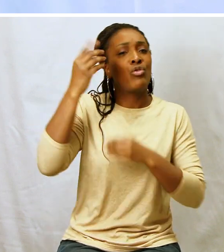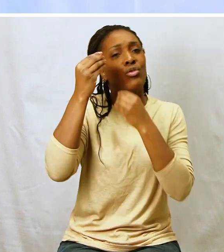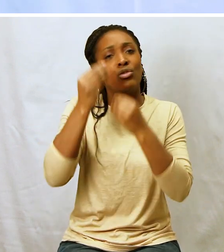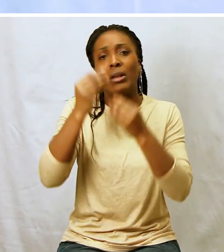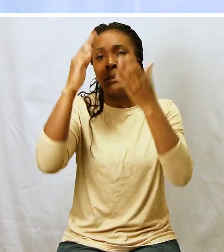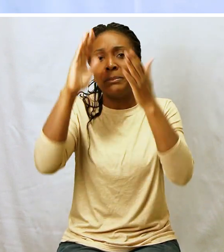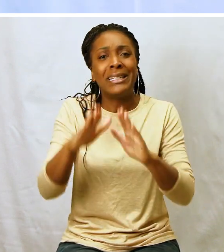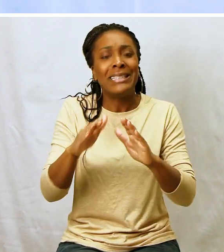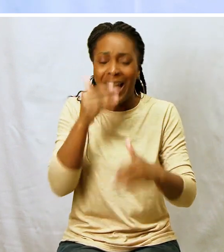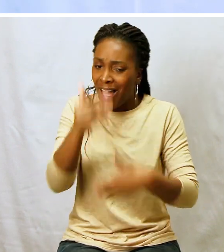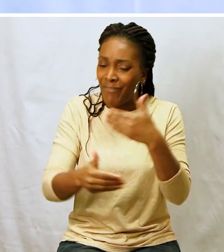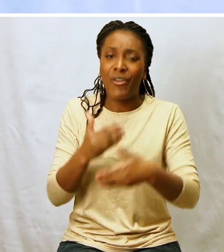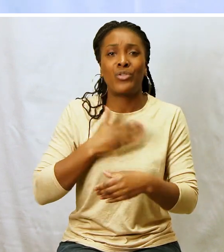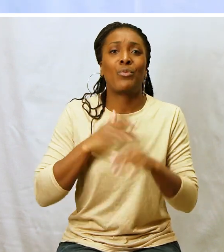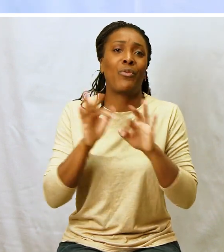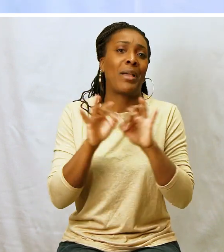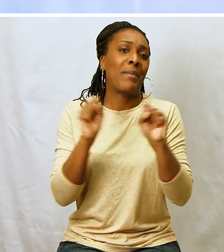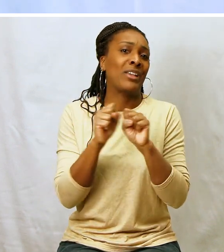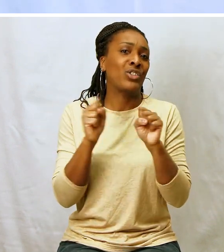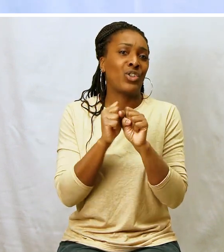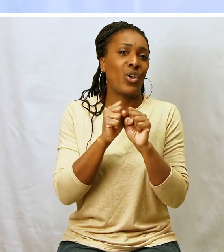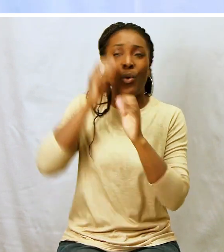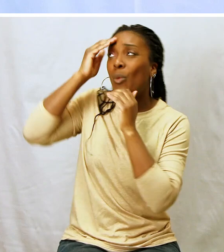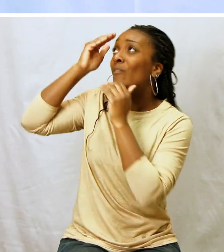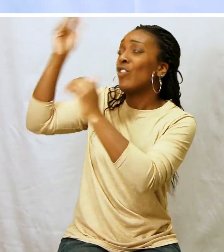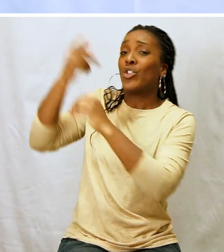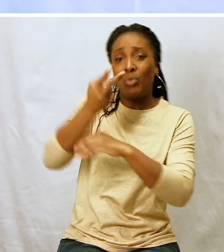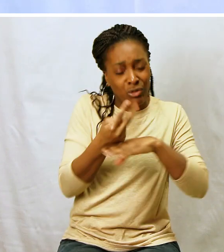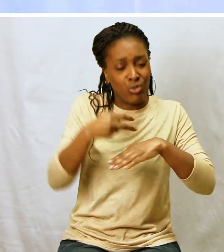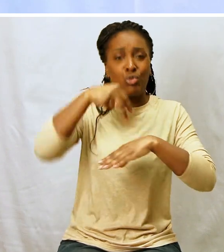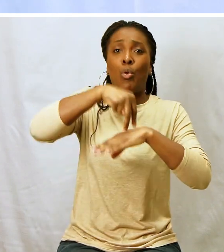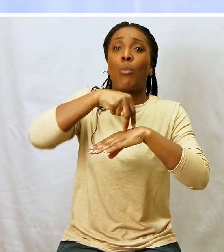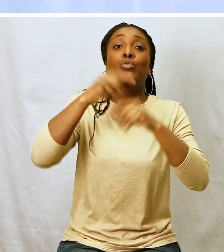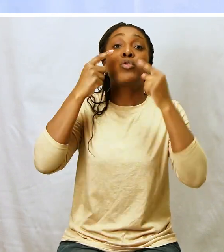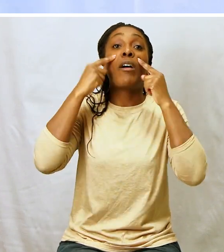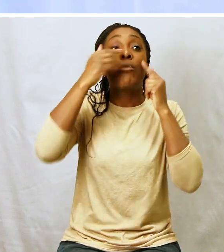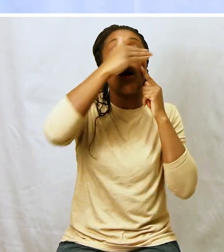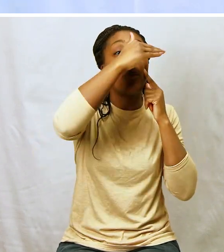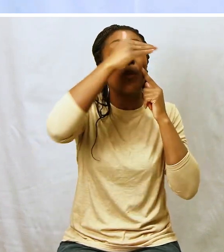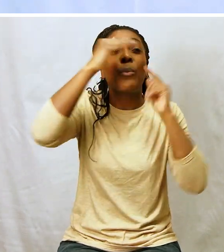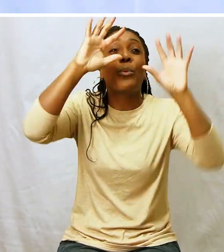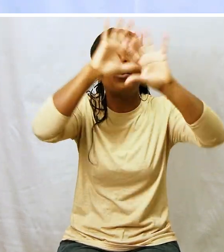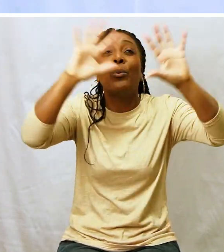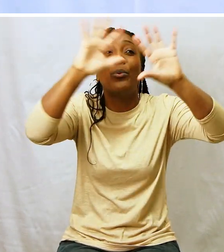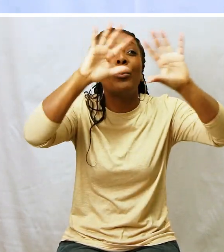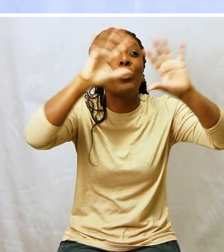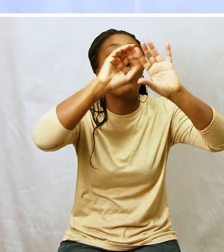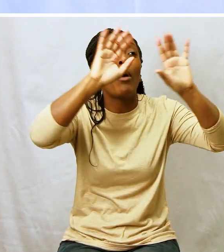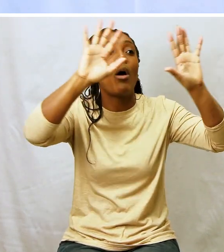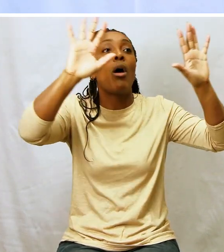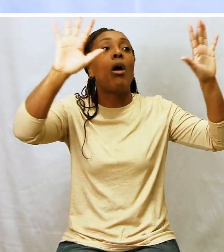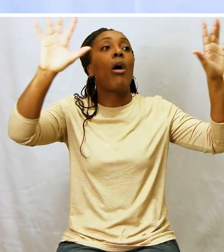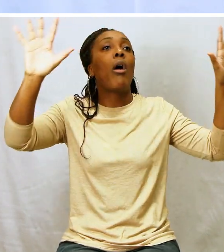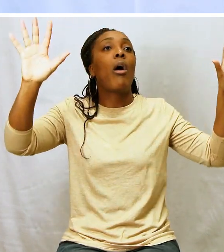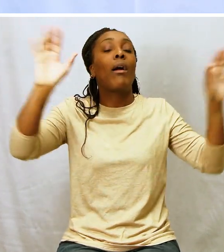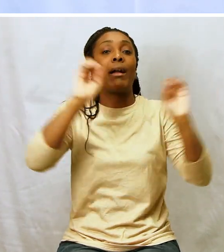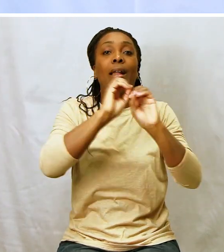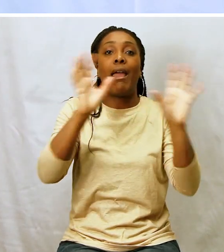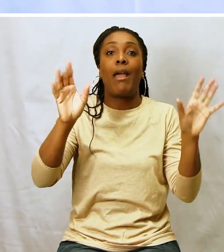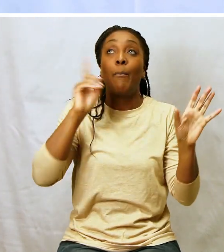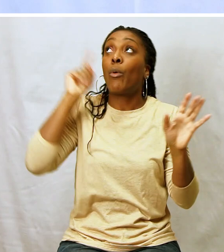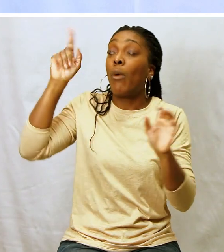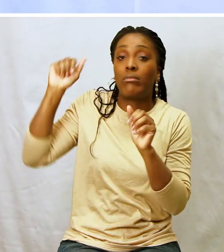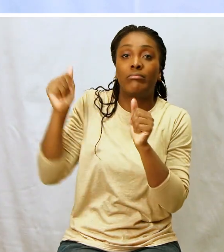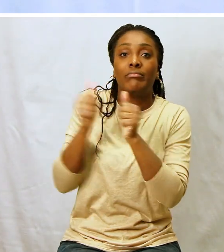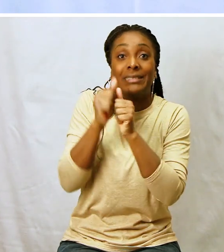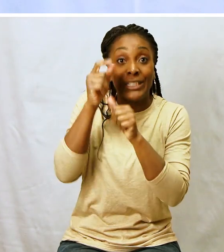Et fais-lui confiance, reste debout et vois que l'horizon va se dégager et que tu vas voir le chemin que tu vas emprunter avec Dieu parce qu'il est